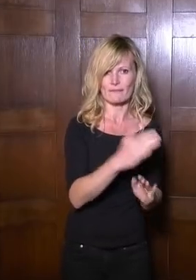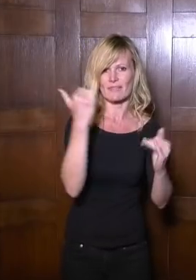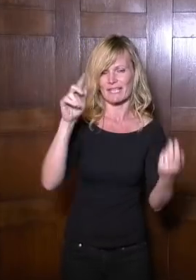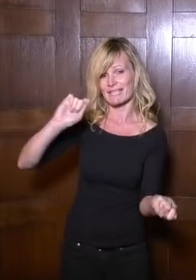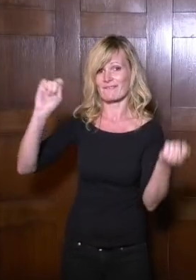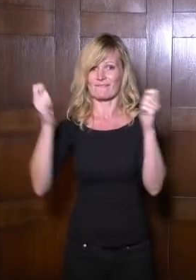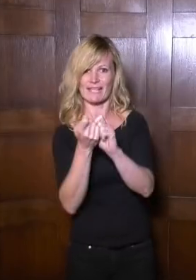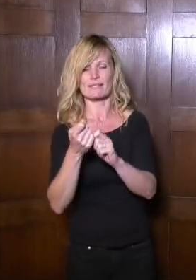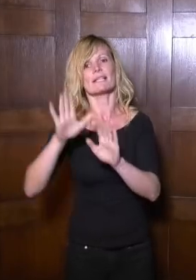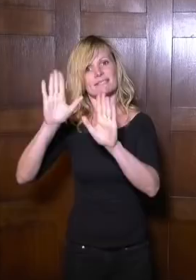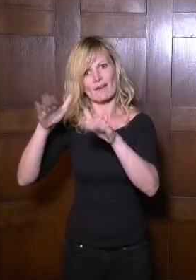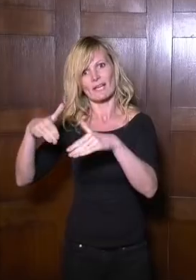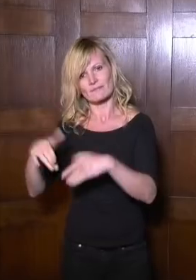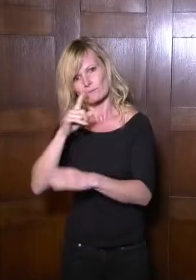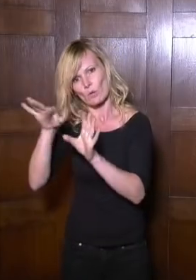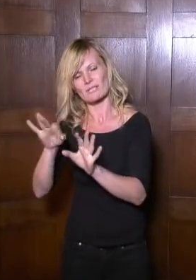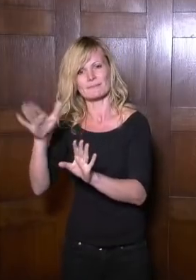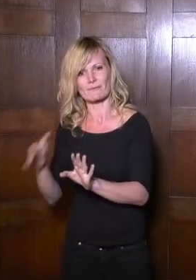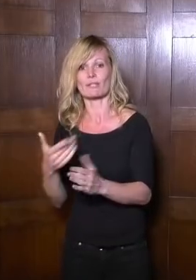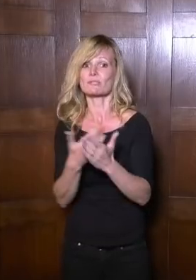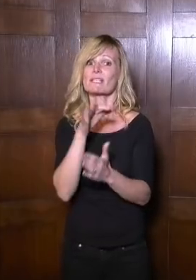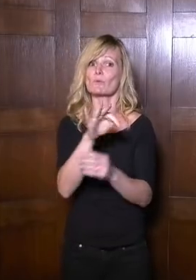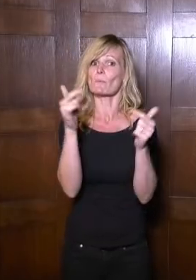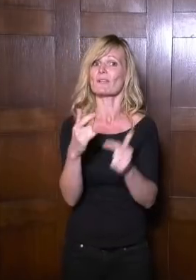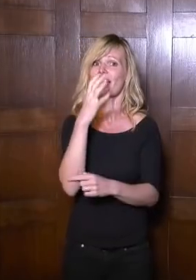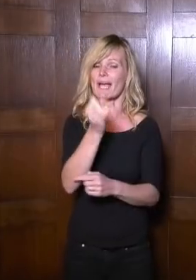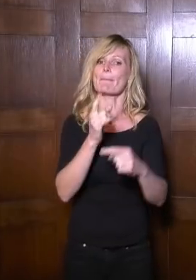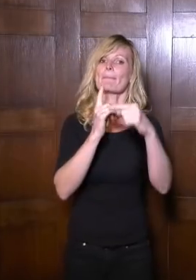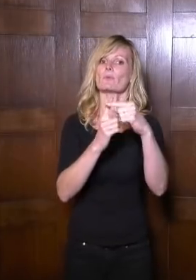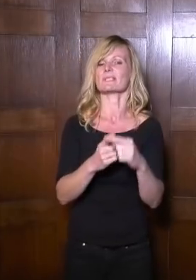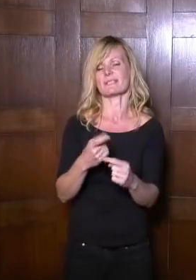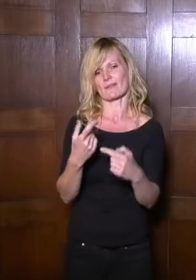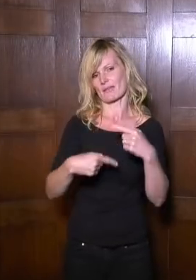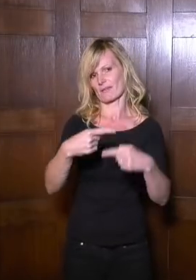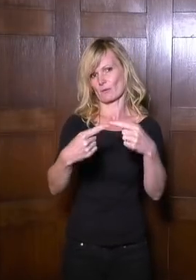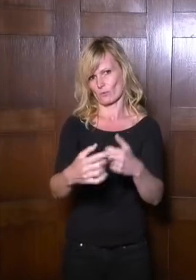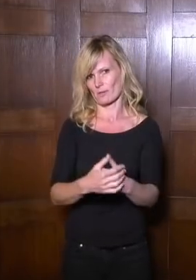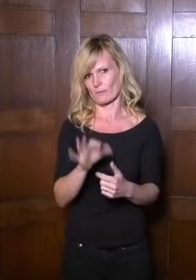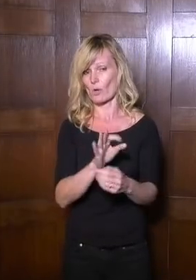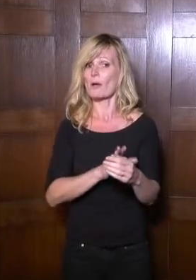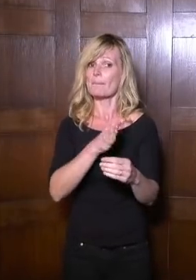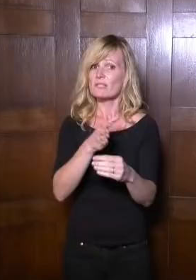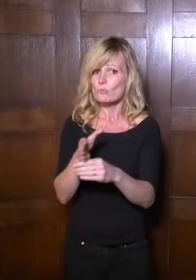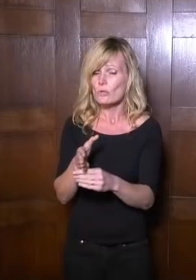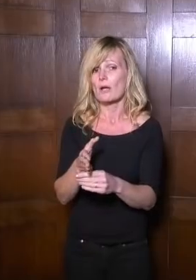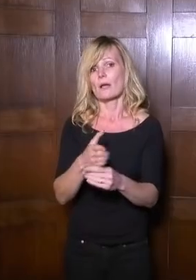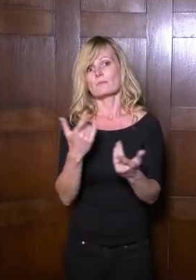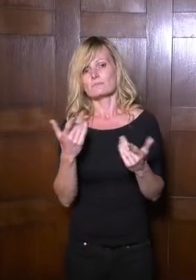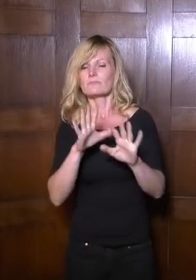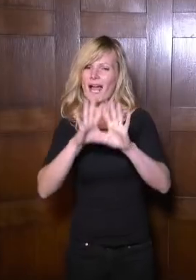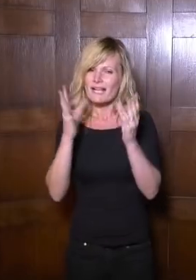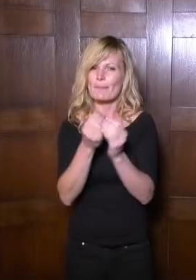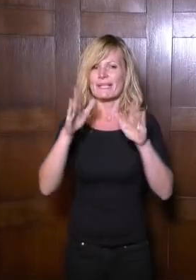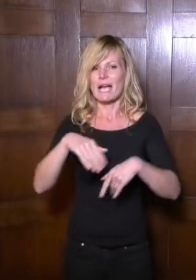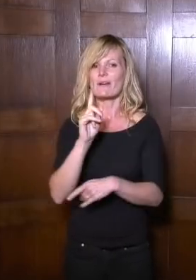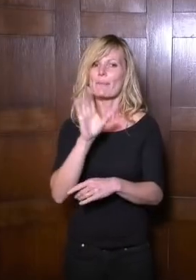Pflegeheime eine sehr positive Entwicklung sein, dass also dort Besucher nicht nur unter Umständen oder unter Ausnahmen erlaubt sind, sondern generell erlaubt sind,